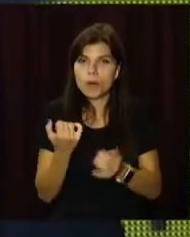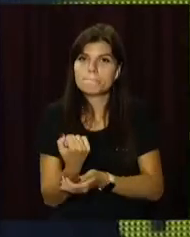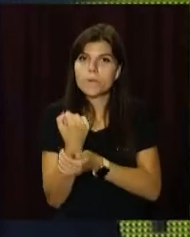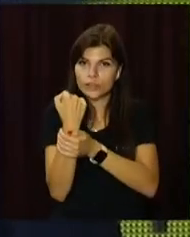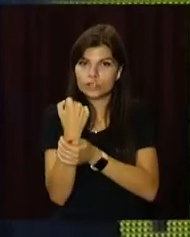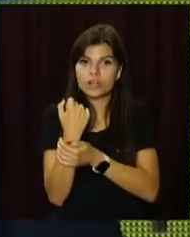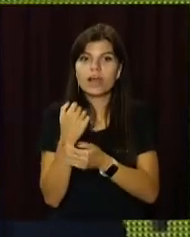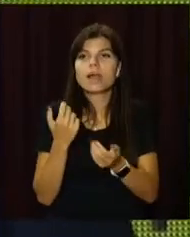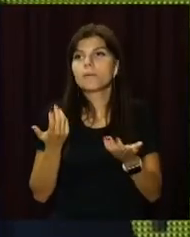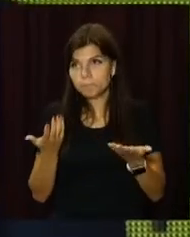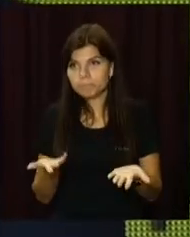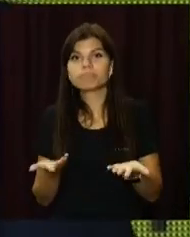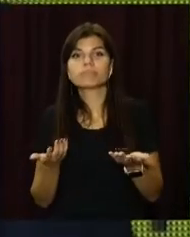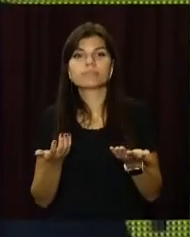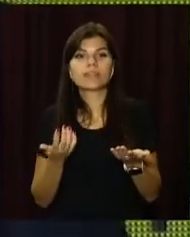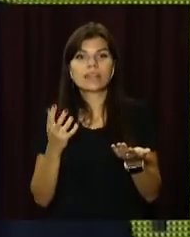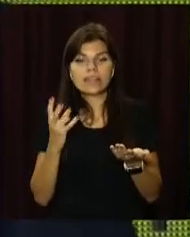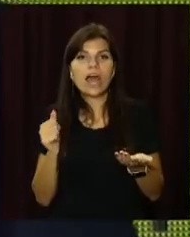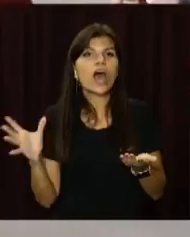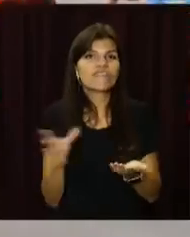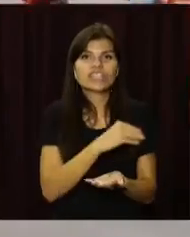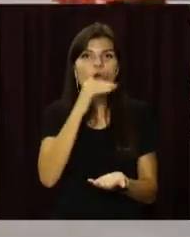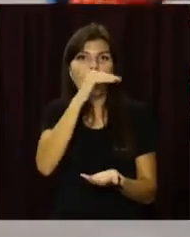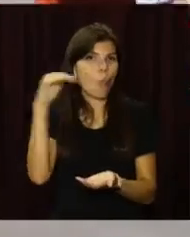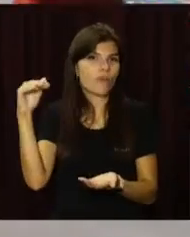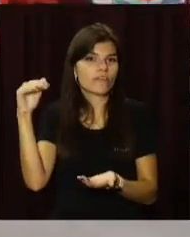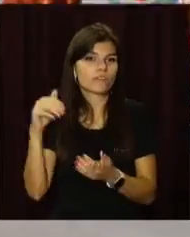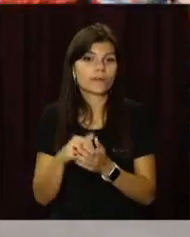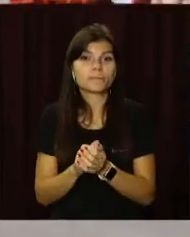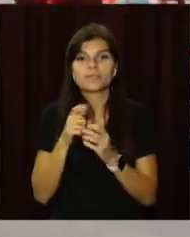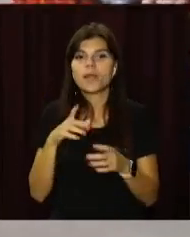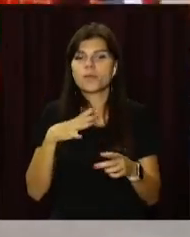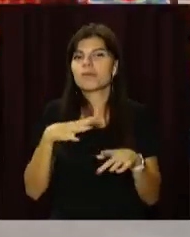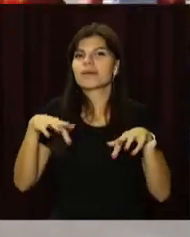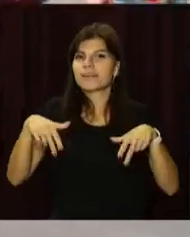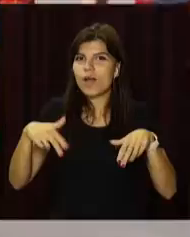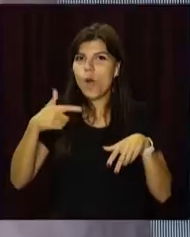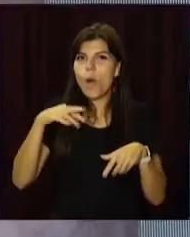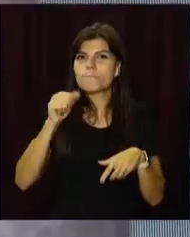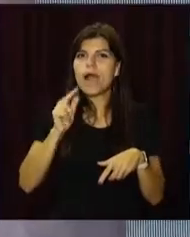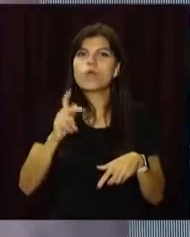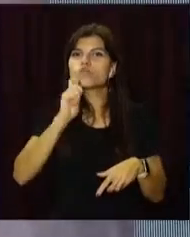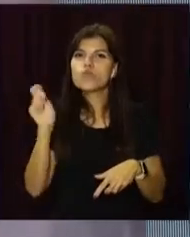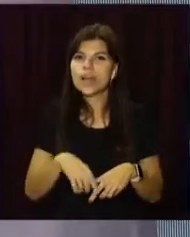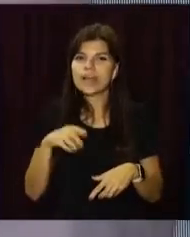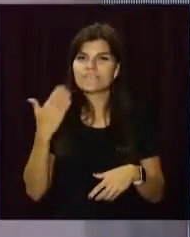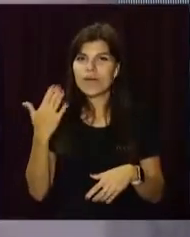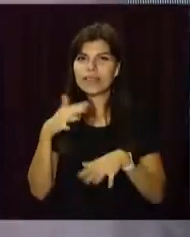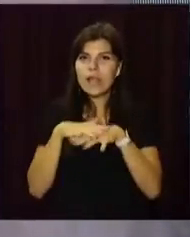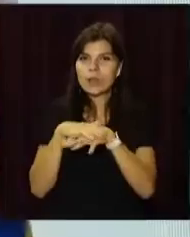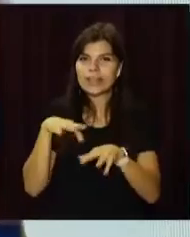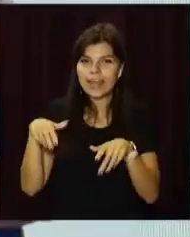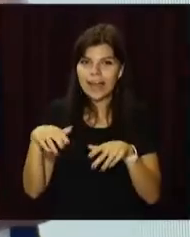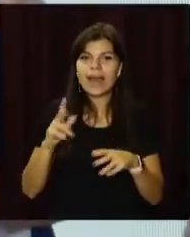підтримувати якби на всіх рівнях. На урочистостях танцювали гопака і співали українських пісень. Місцевих